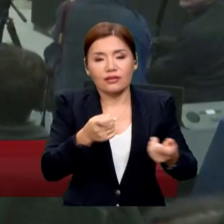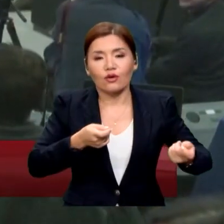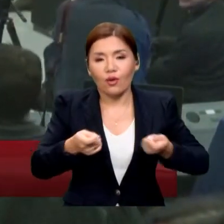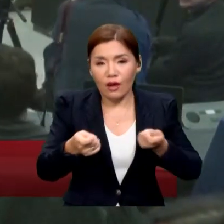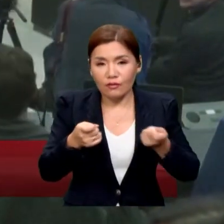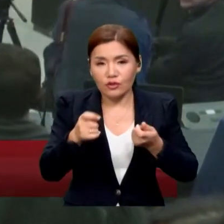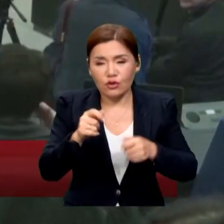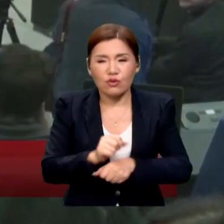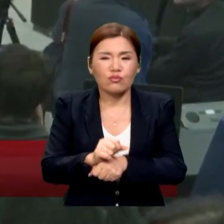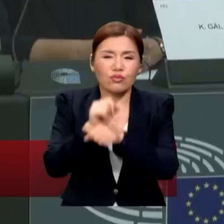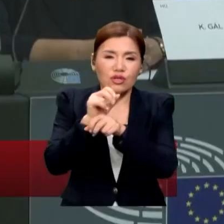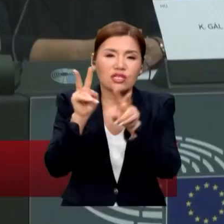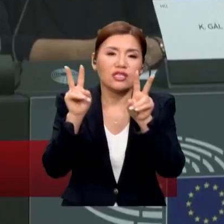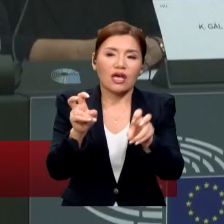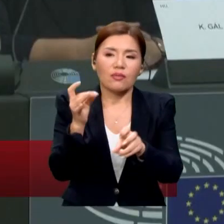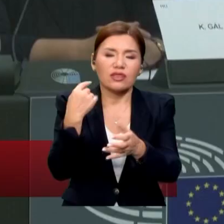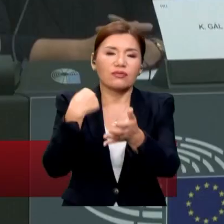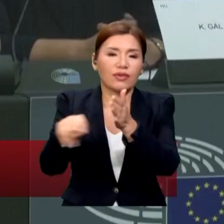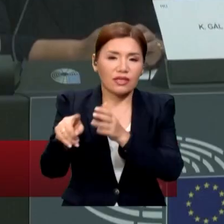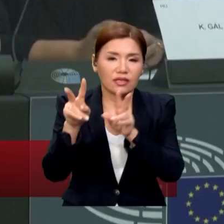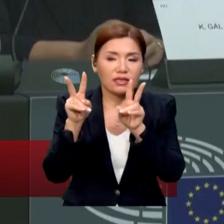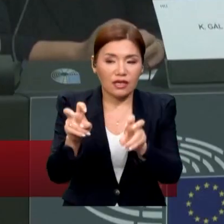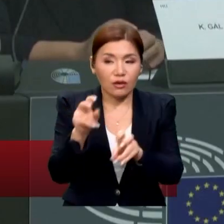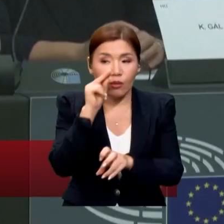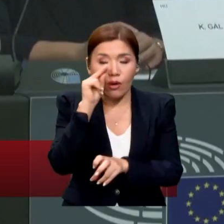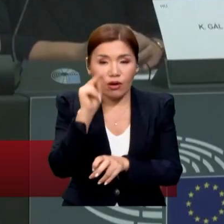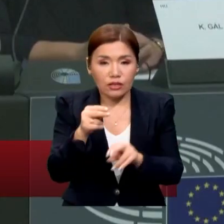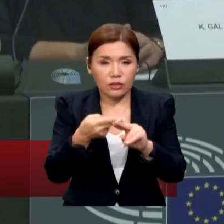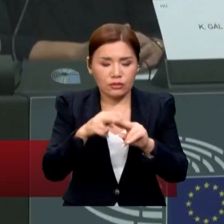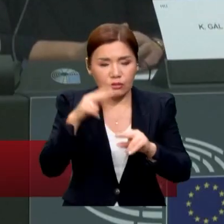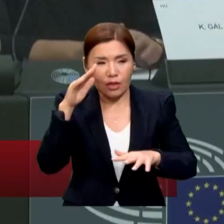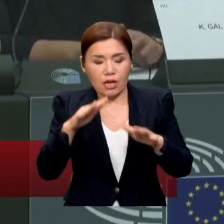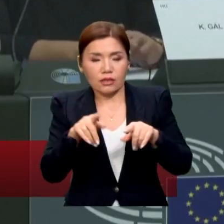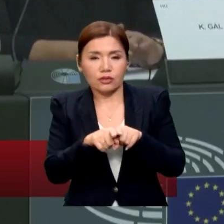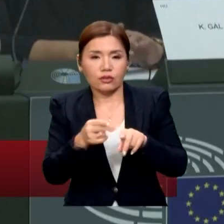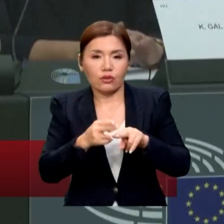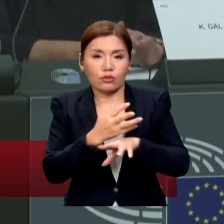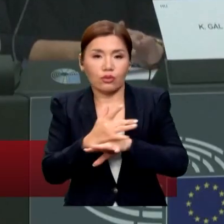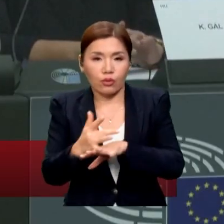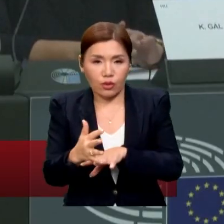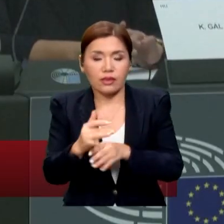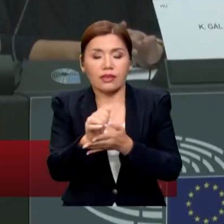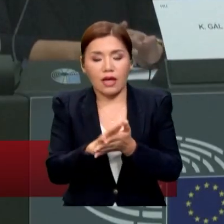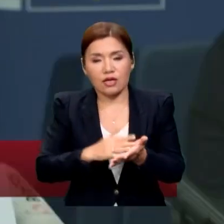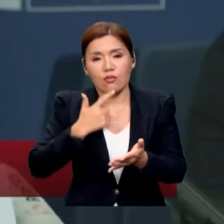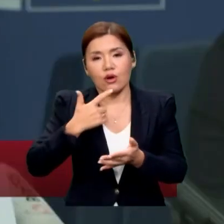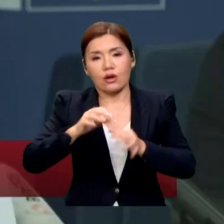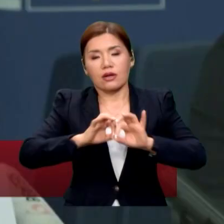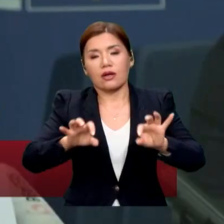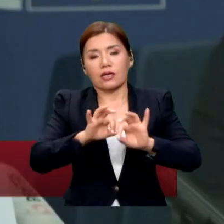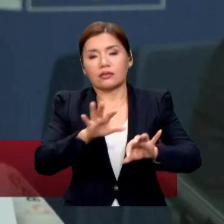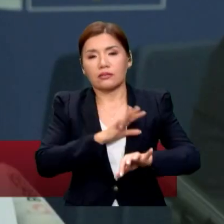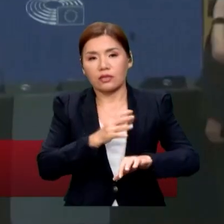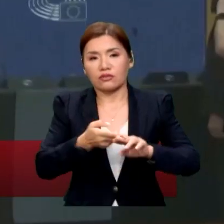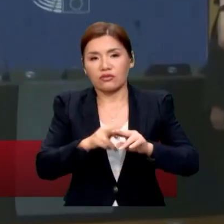руководству. Протестующий даже назвал Орбана предателем. Такое обвинение несколько смутило премьера, но вскоре он все же продолжил свое выступление.